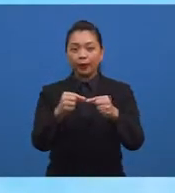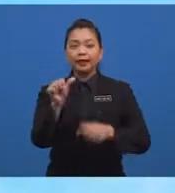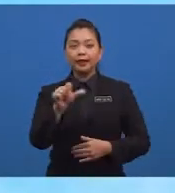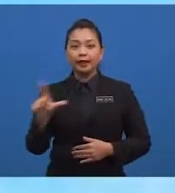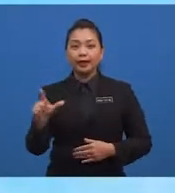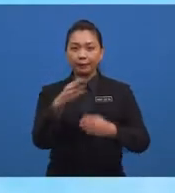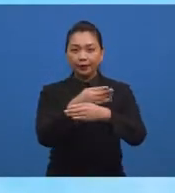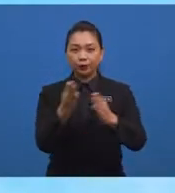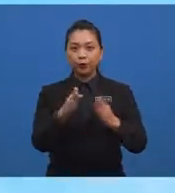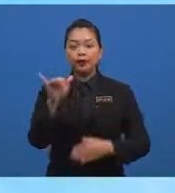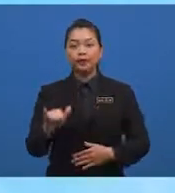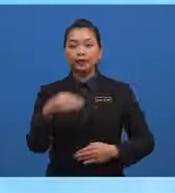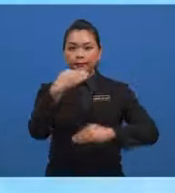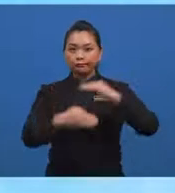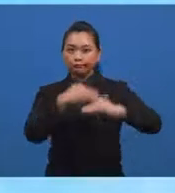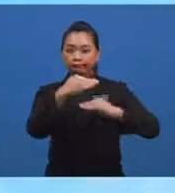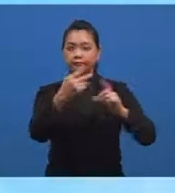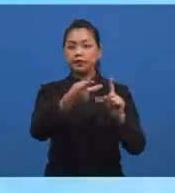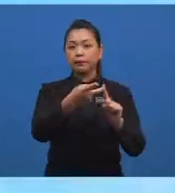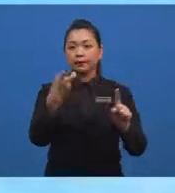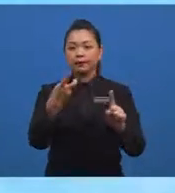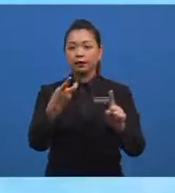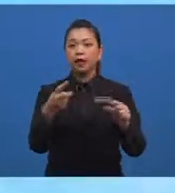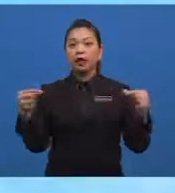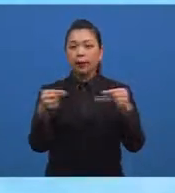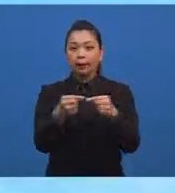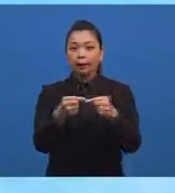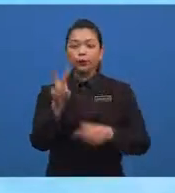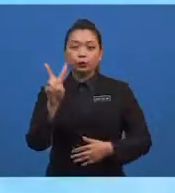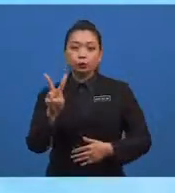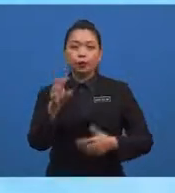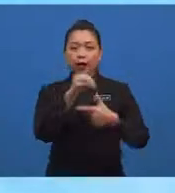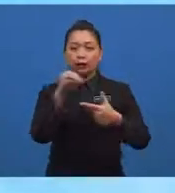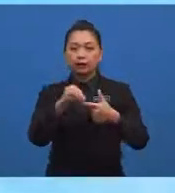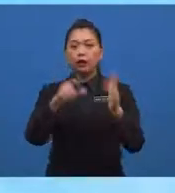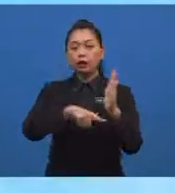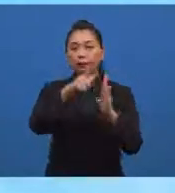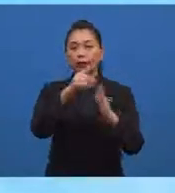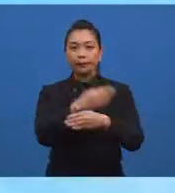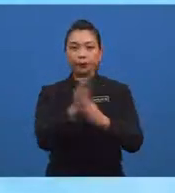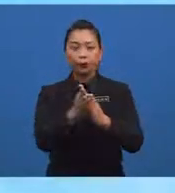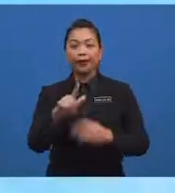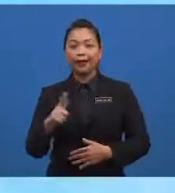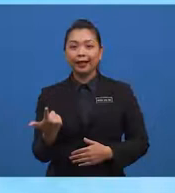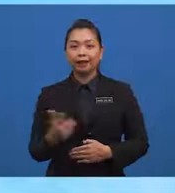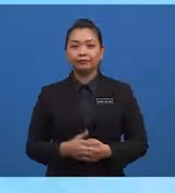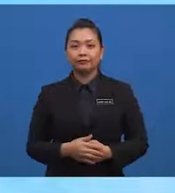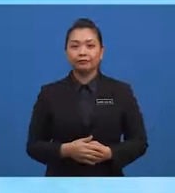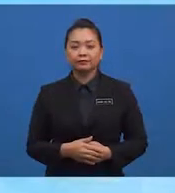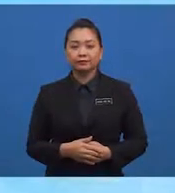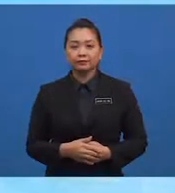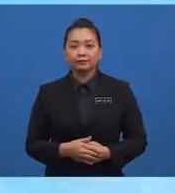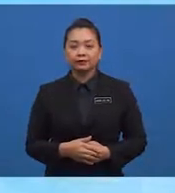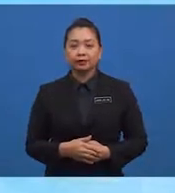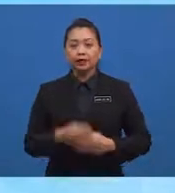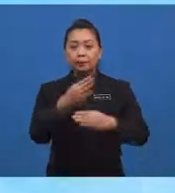ialah bentuk yang terbina daripada gabungan dua atau lebih bentuk lain.